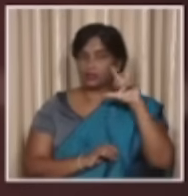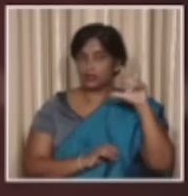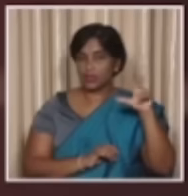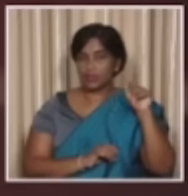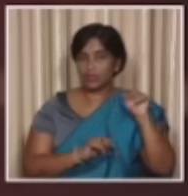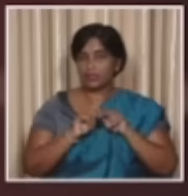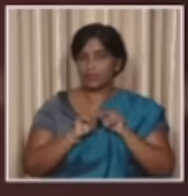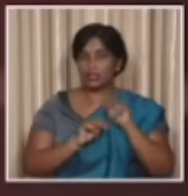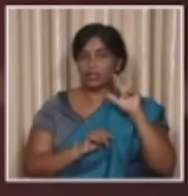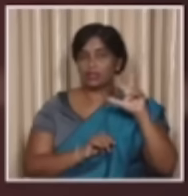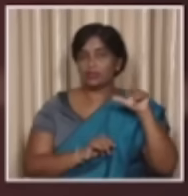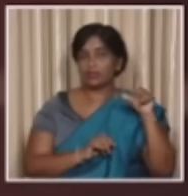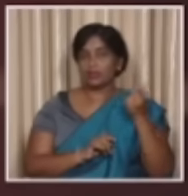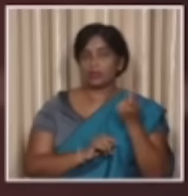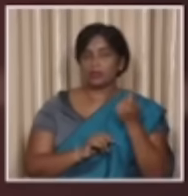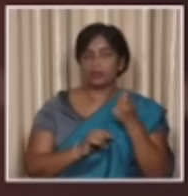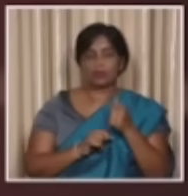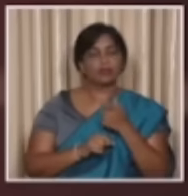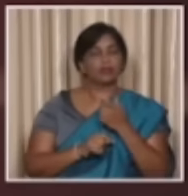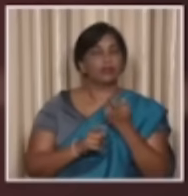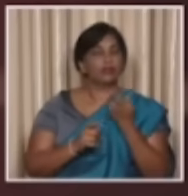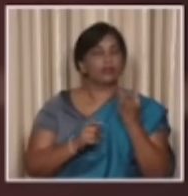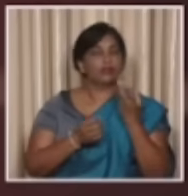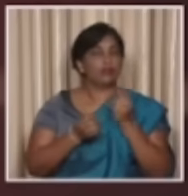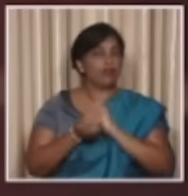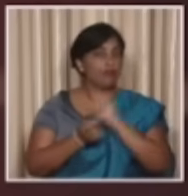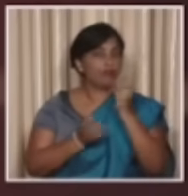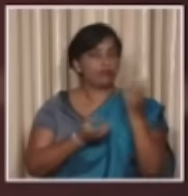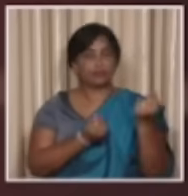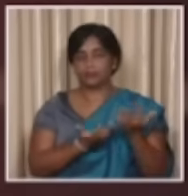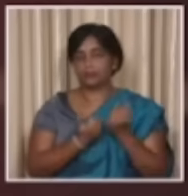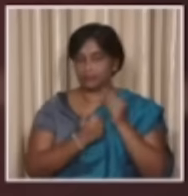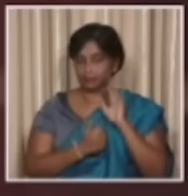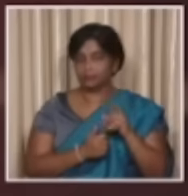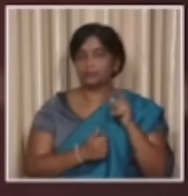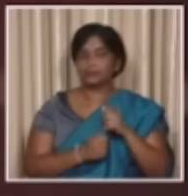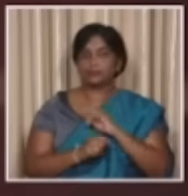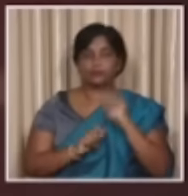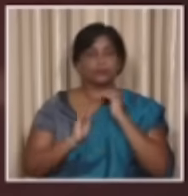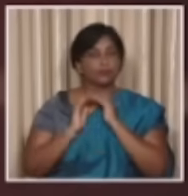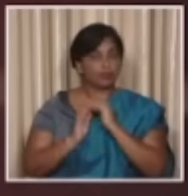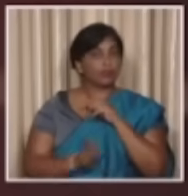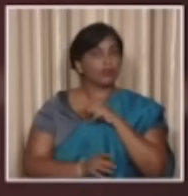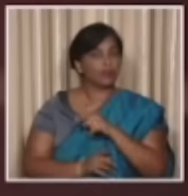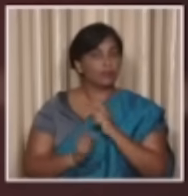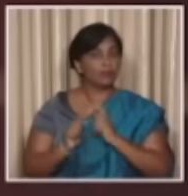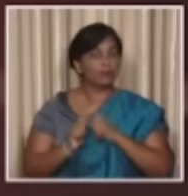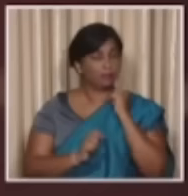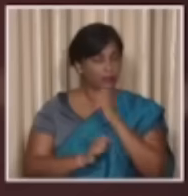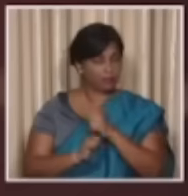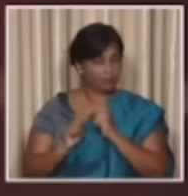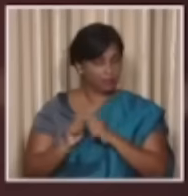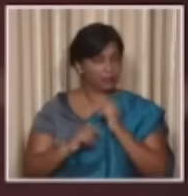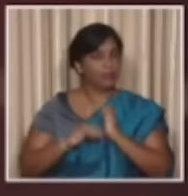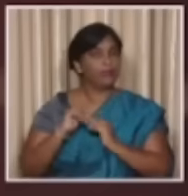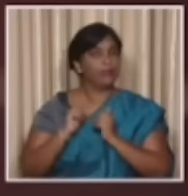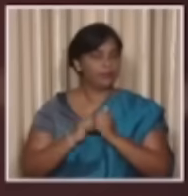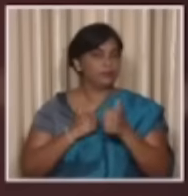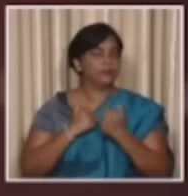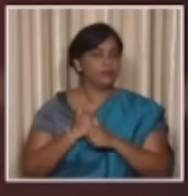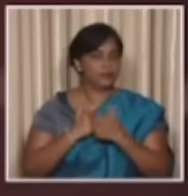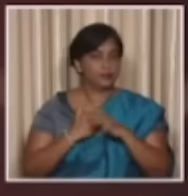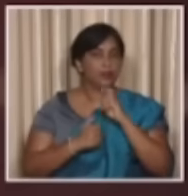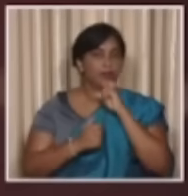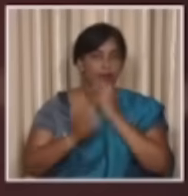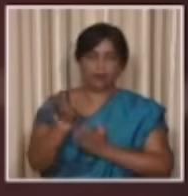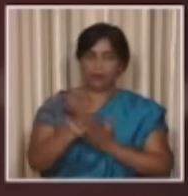3,68,25,88ක මුදලක් මේ වෙනකොට හානිපූර්ණ කාර්යාලයට ලැබිලා තියෙනවා හානිපූර්ණ කාර්යාලය විසින් ගෙවීමේ ක්‍රමවේදයක් හදලා